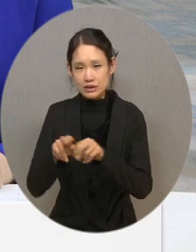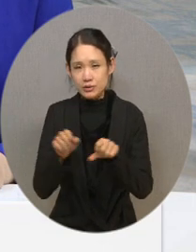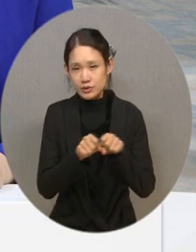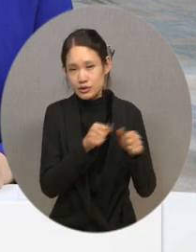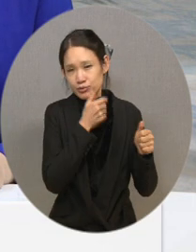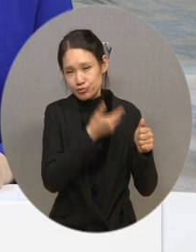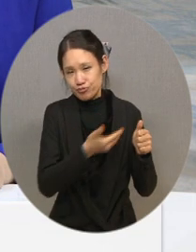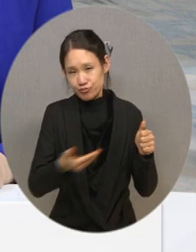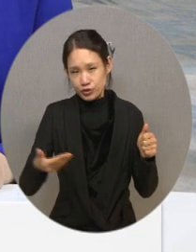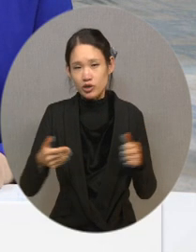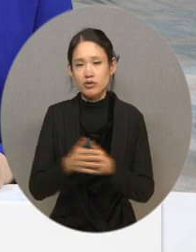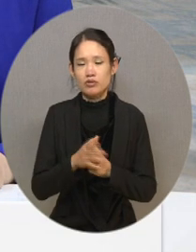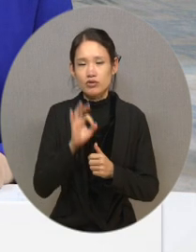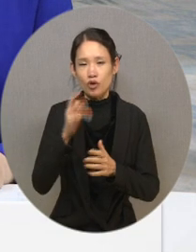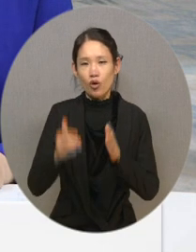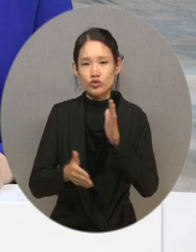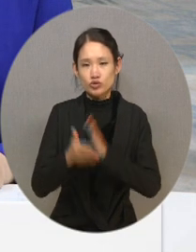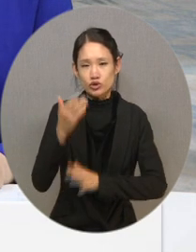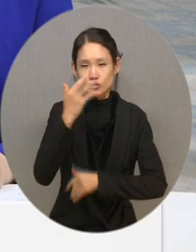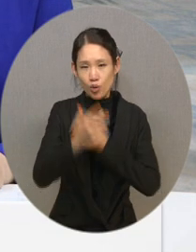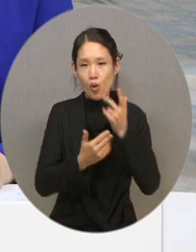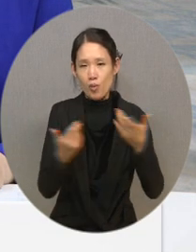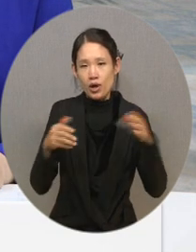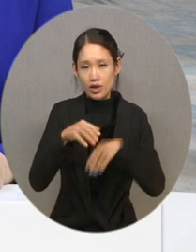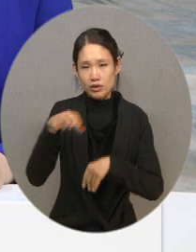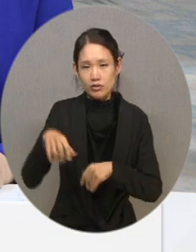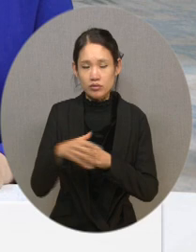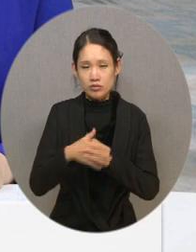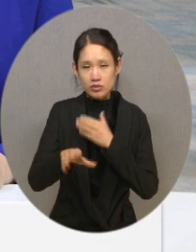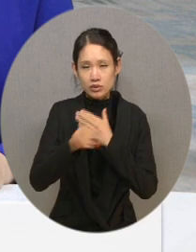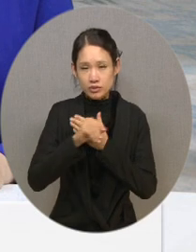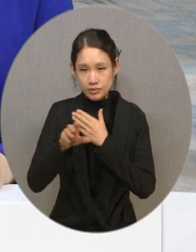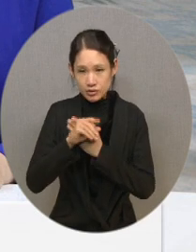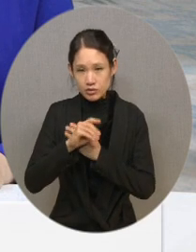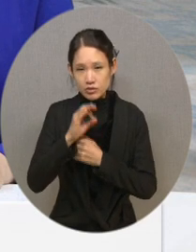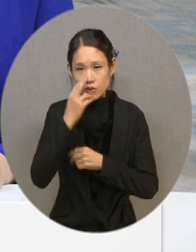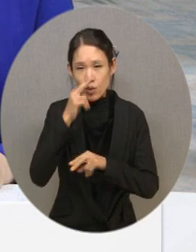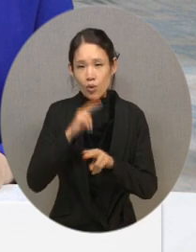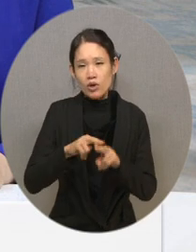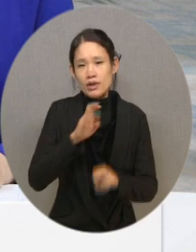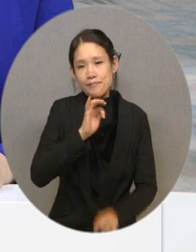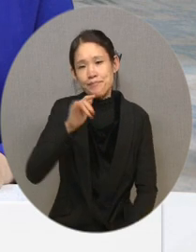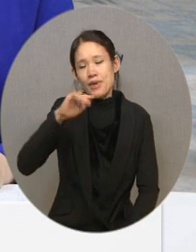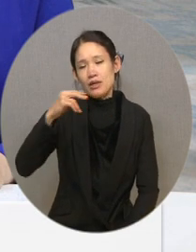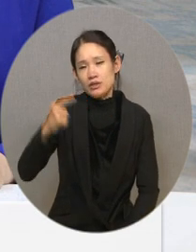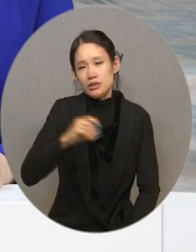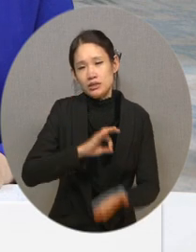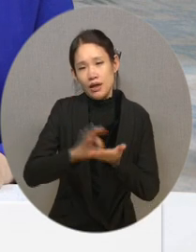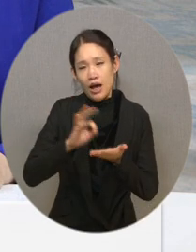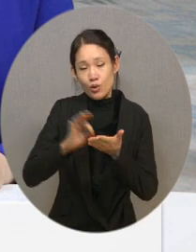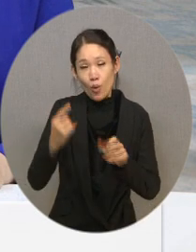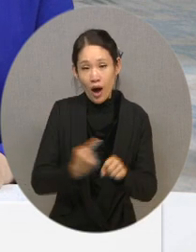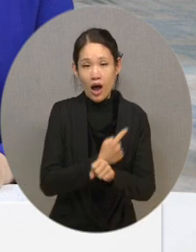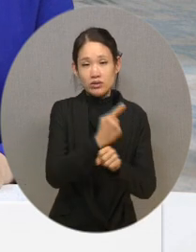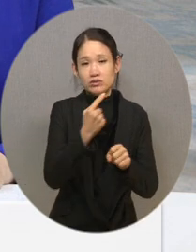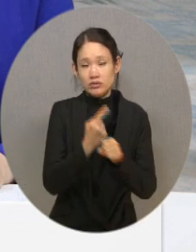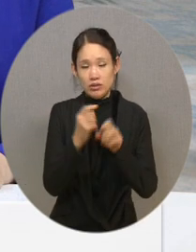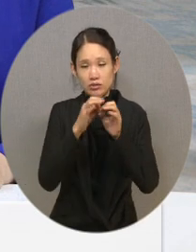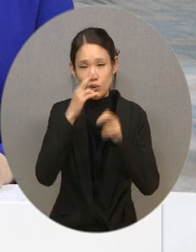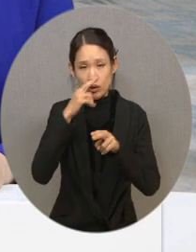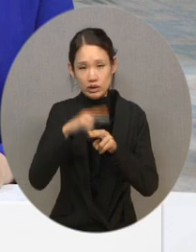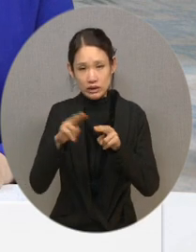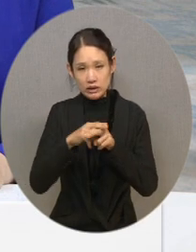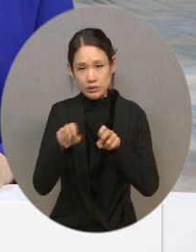합니다. 여수시와 소방당국은 흡착포와 오일 펜시 등을 사용해 1시간 동안 기름 방제